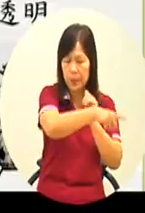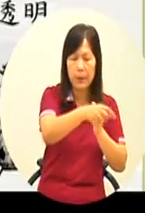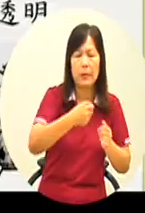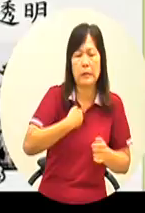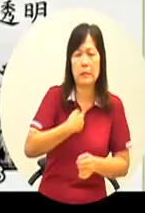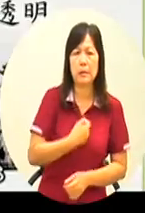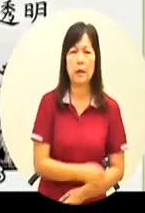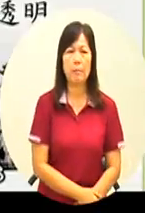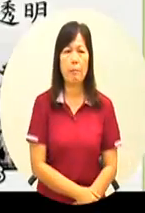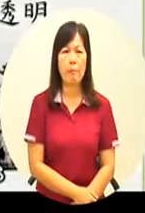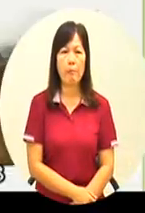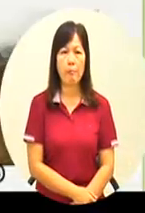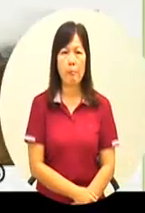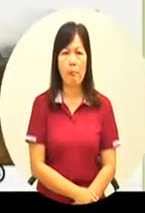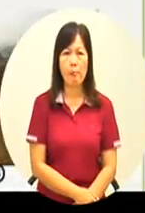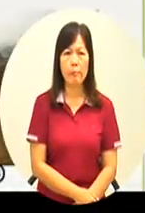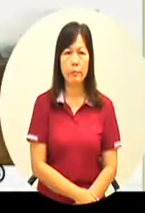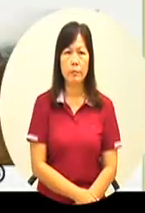讯。